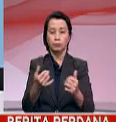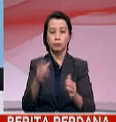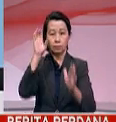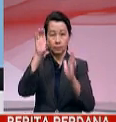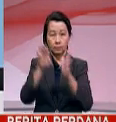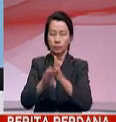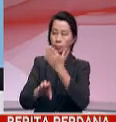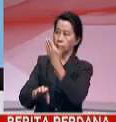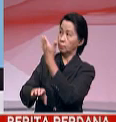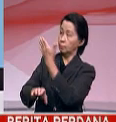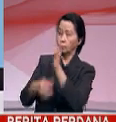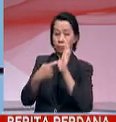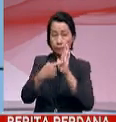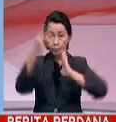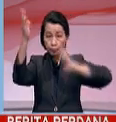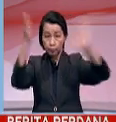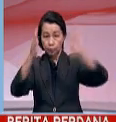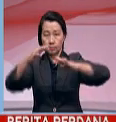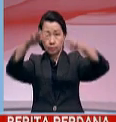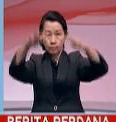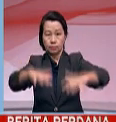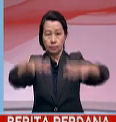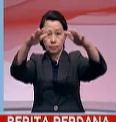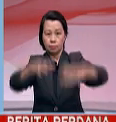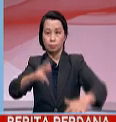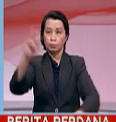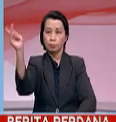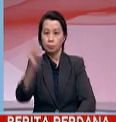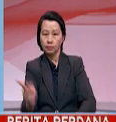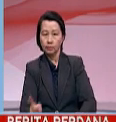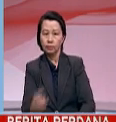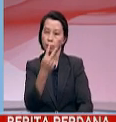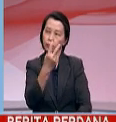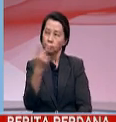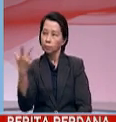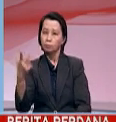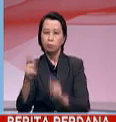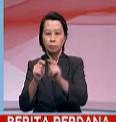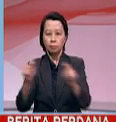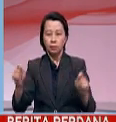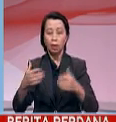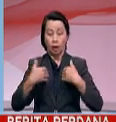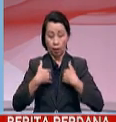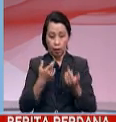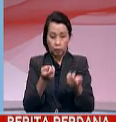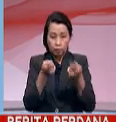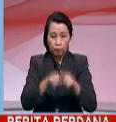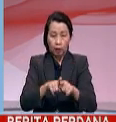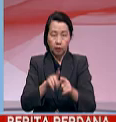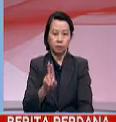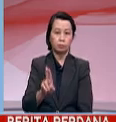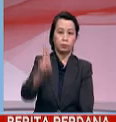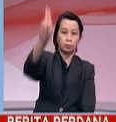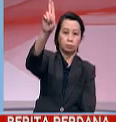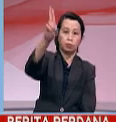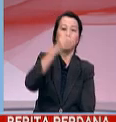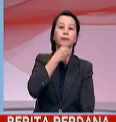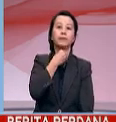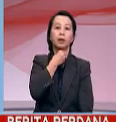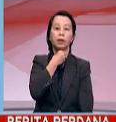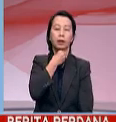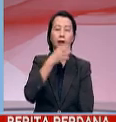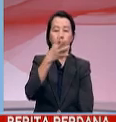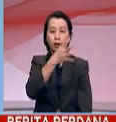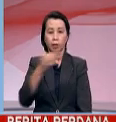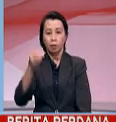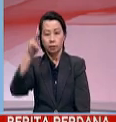menunjukkan di semenanjung Malaysia, hujan beserta ribut petir di beberapa tempat kini masih lagi berlaku di bahagian utara negeri Perak,